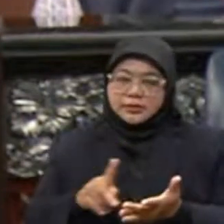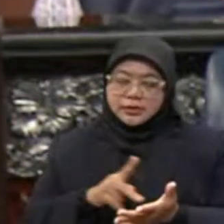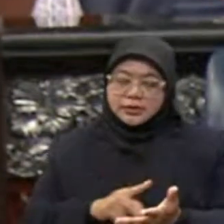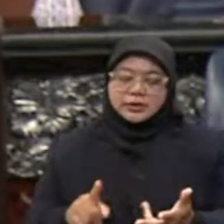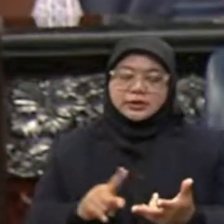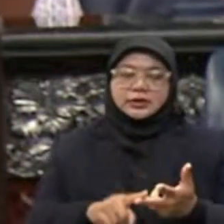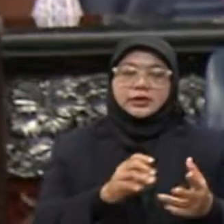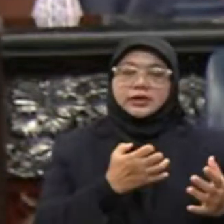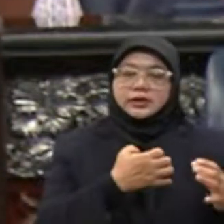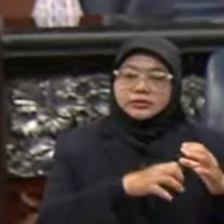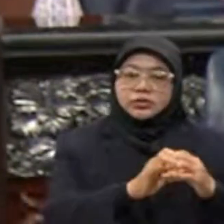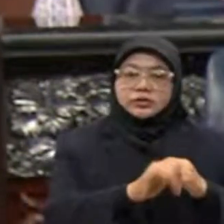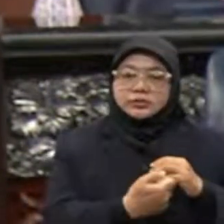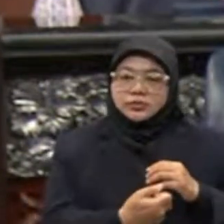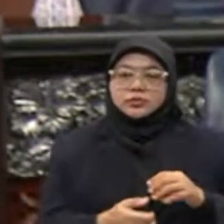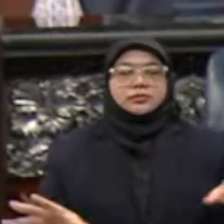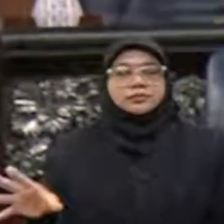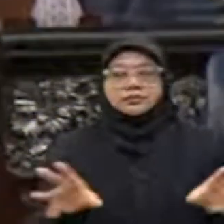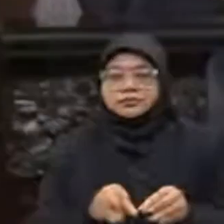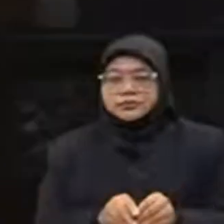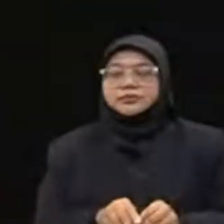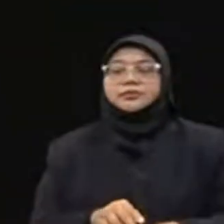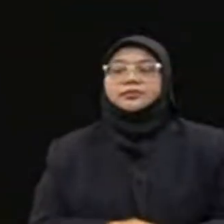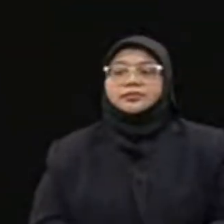campur esport manis impor